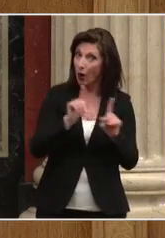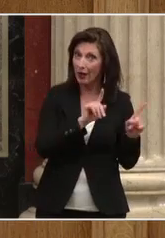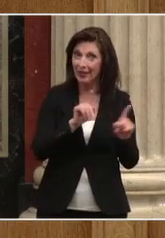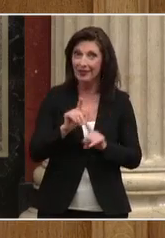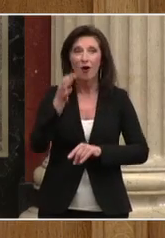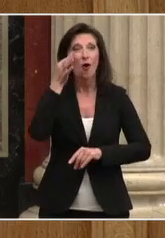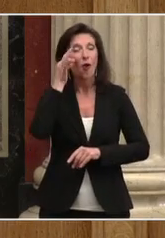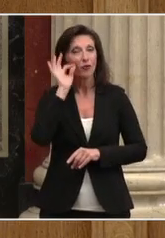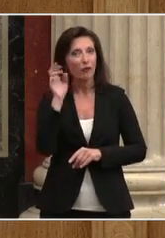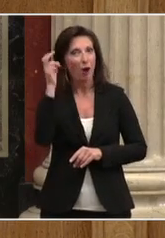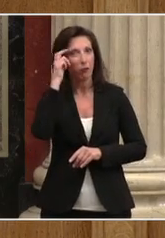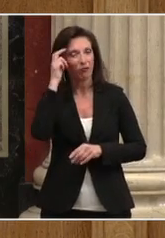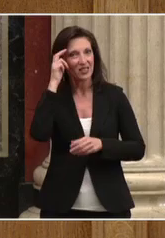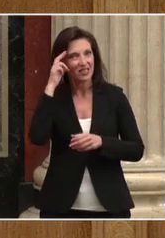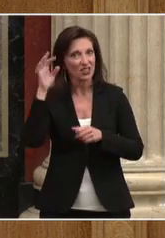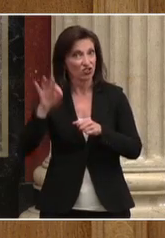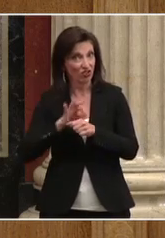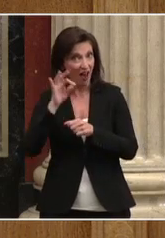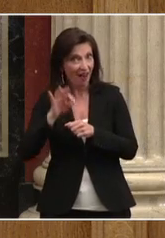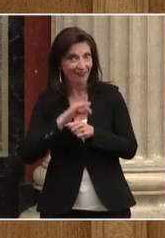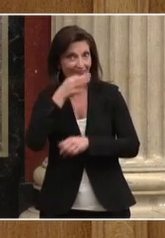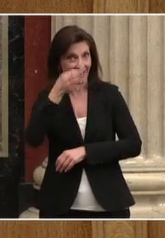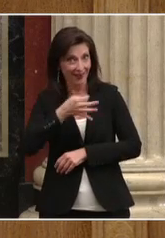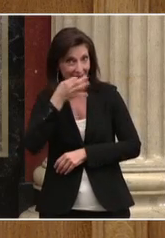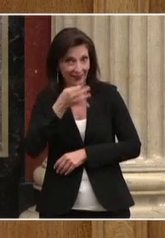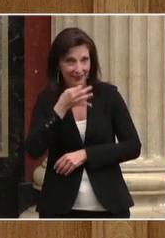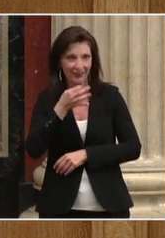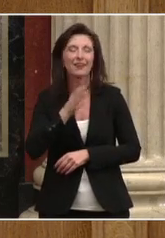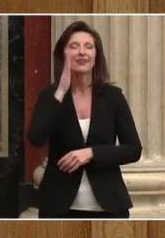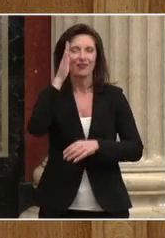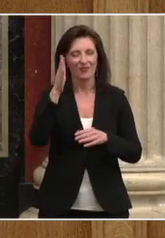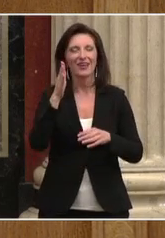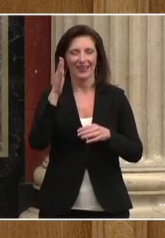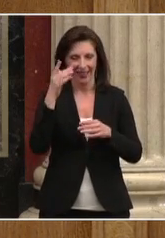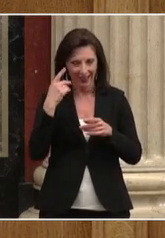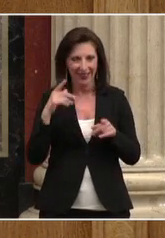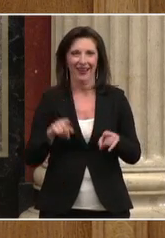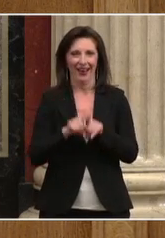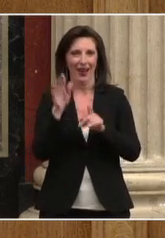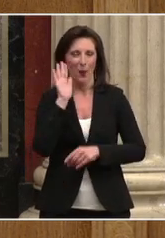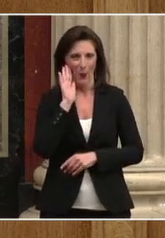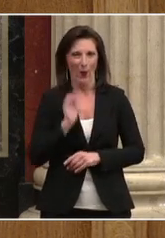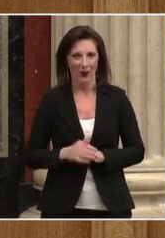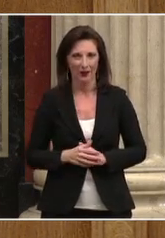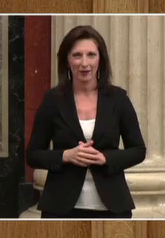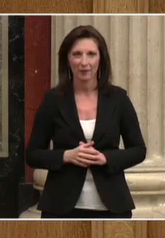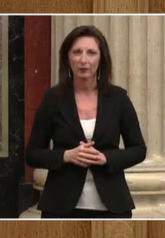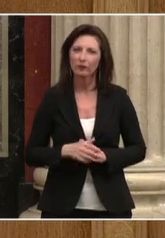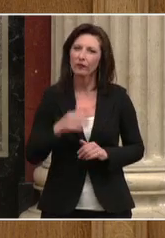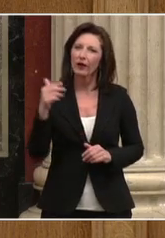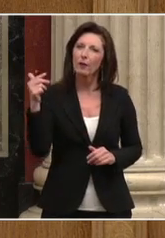Frau Professorin Gertrude Schneider werden wir gleich hören. Und was